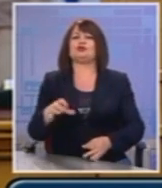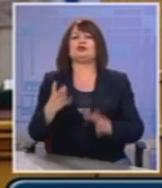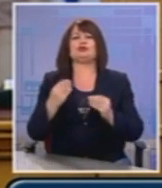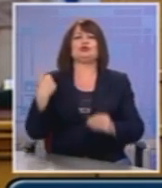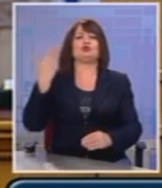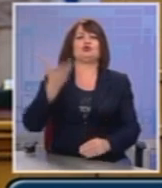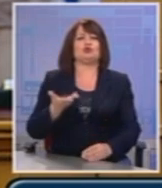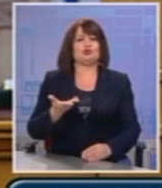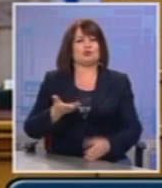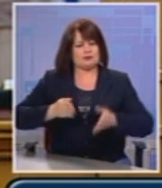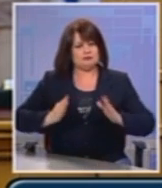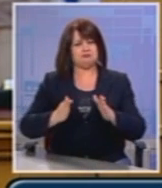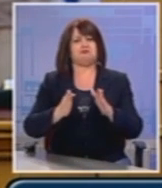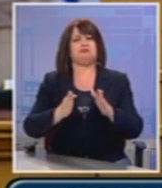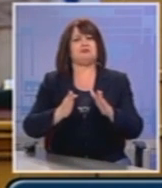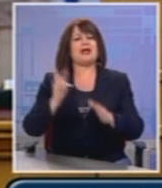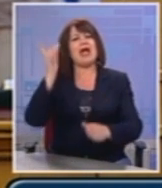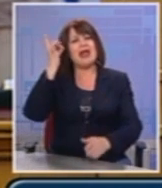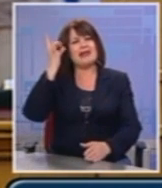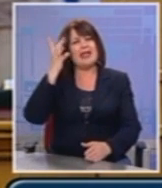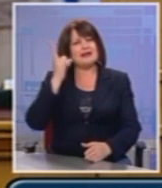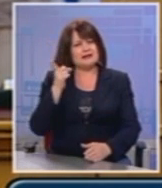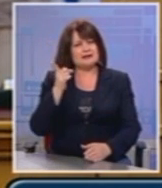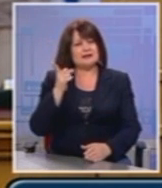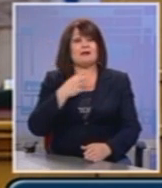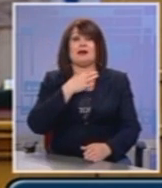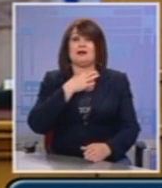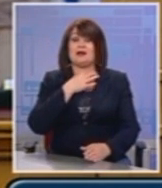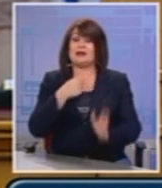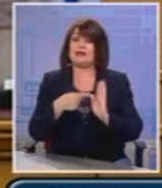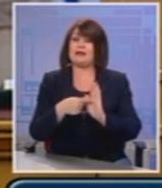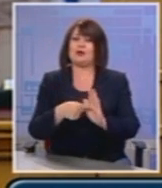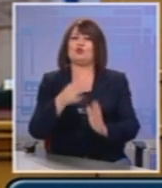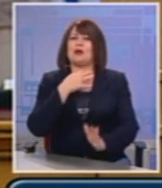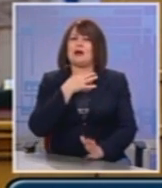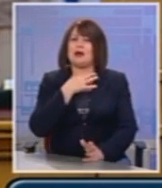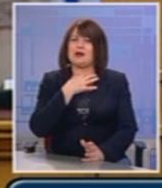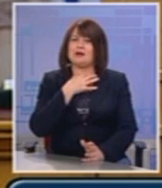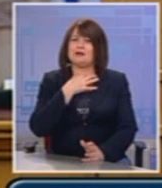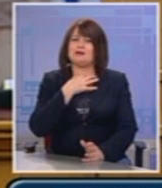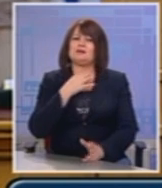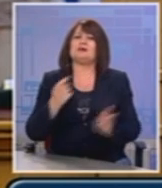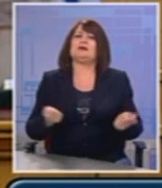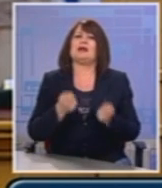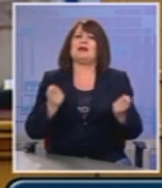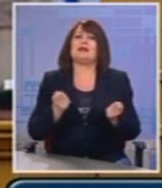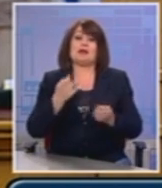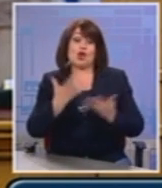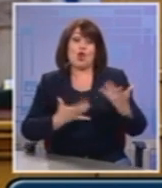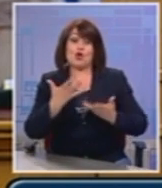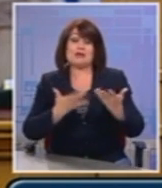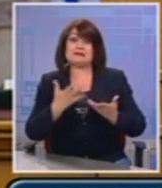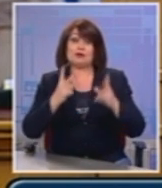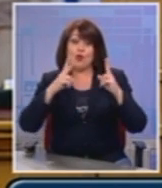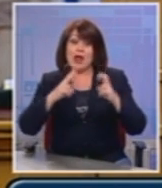λό προωθούν στην αργεντινή την ανάγκη να γίνει λογιστικός